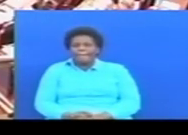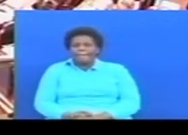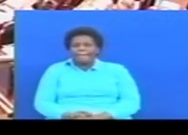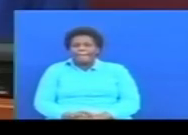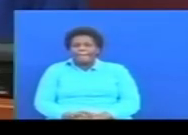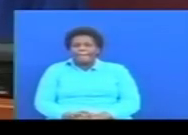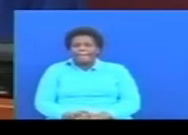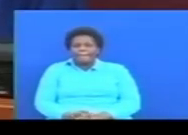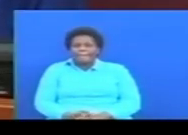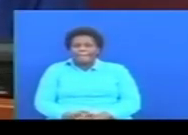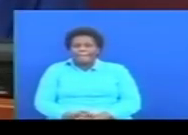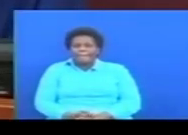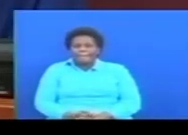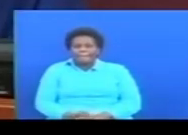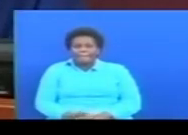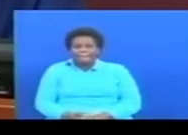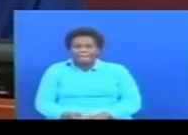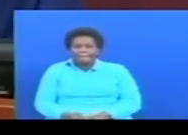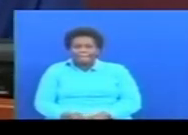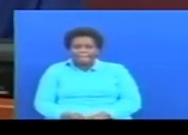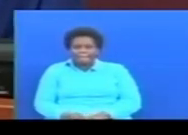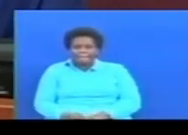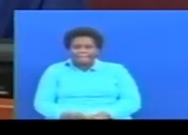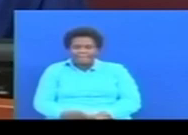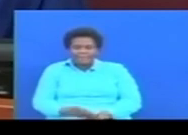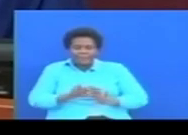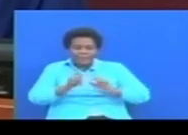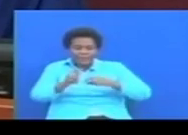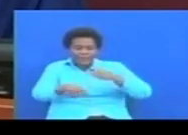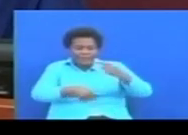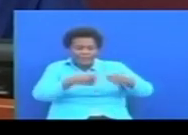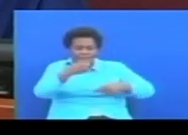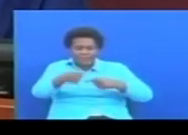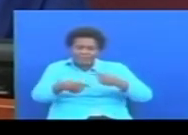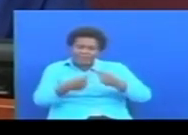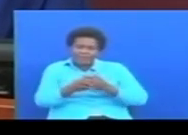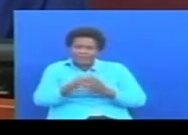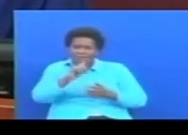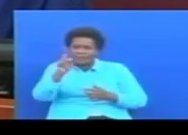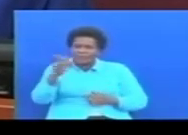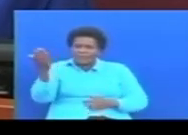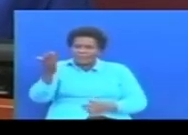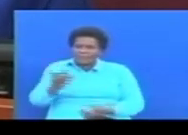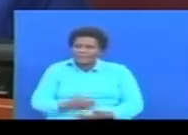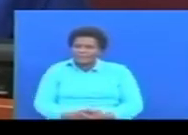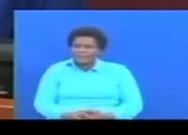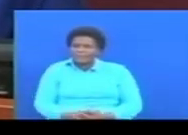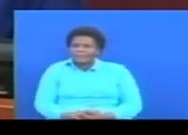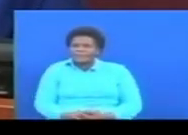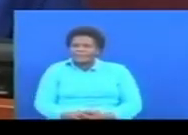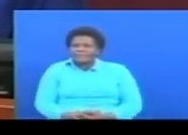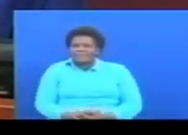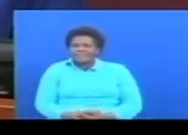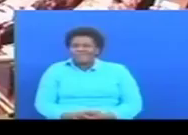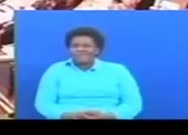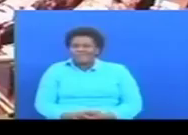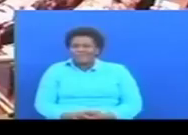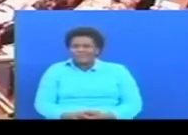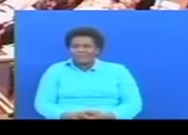Asante sana. Tunaendelea na Mheshimiwa Asha Abdullah Juma, mbunge wa viti maalum, sasa ulize swali lake.